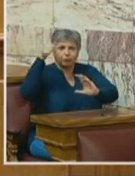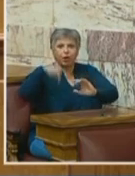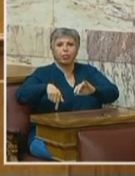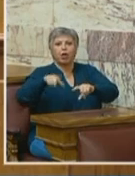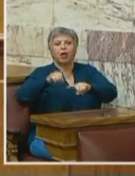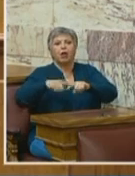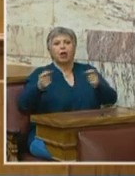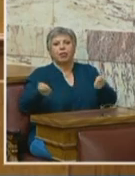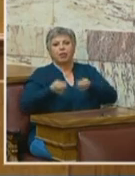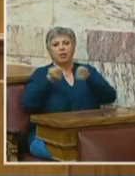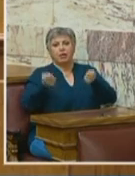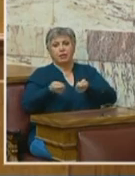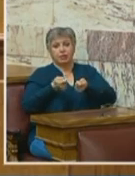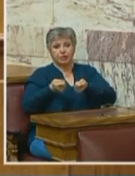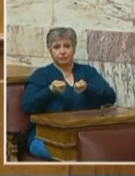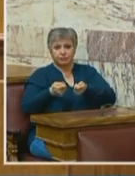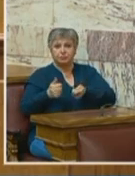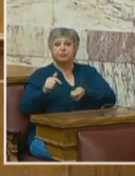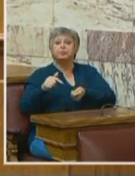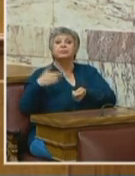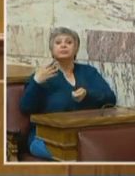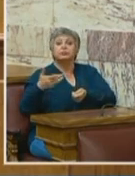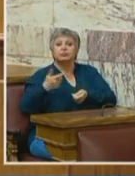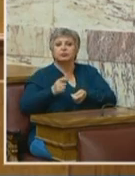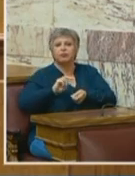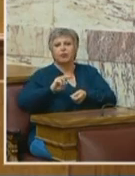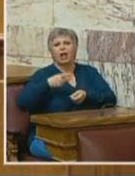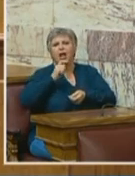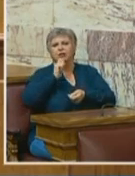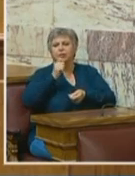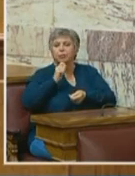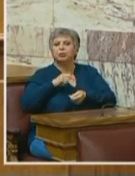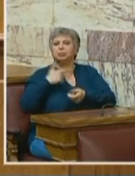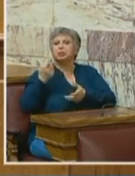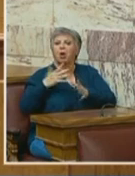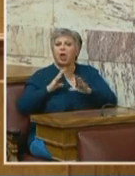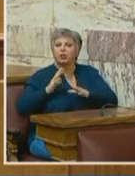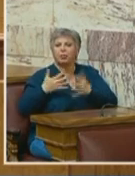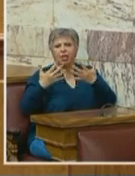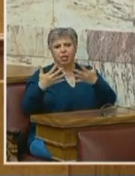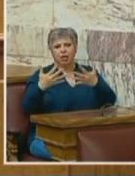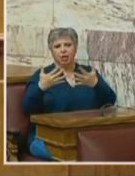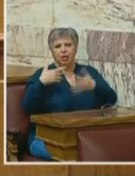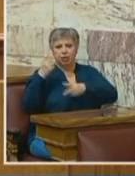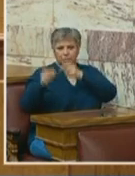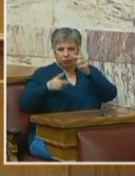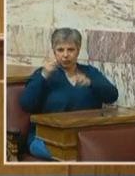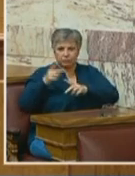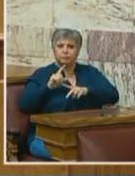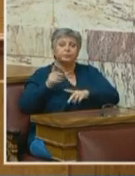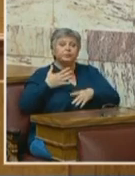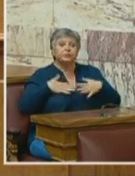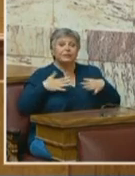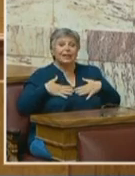αντιπολίτευση και όλοι οι εμπλεκόμενοι να ζητούν την αποκάλυψη της αλήθειας, ενώ αυτοί που δρομολόγησαν τη σύσταση